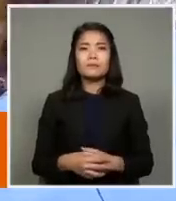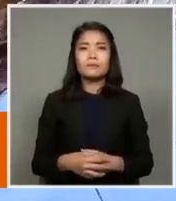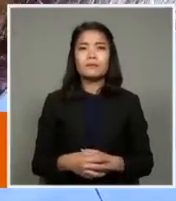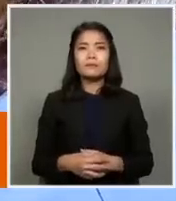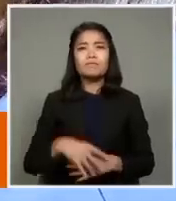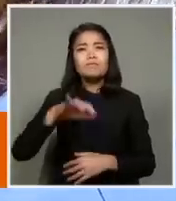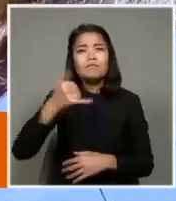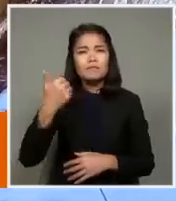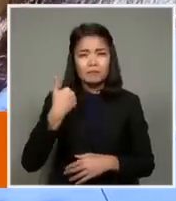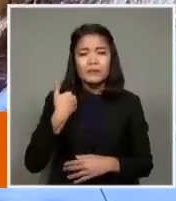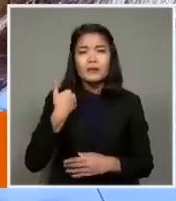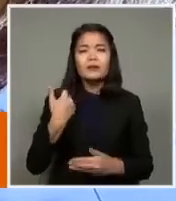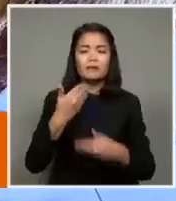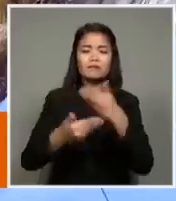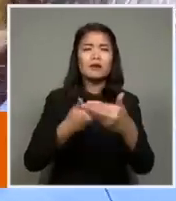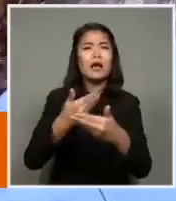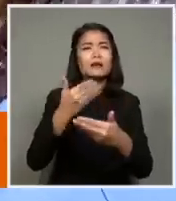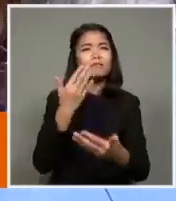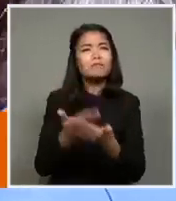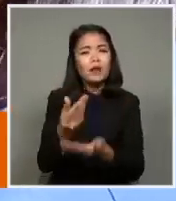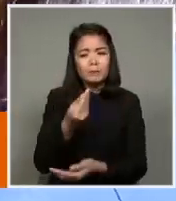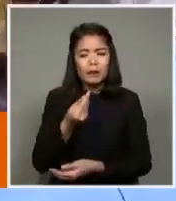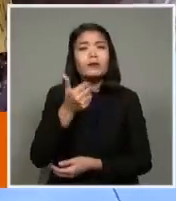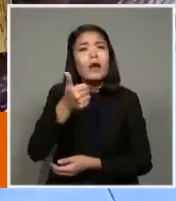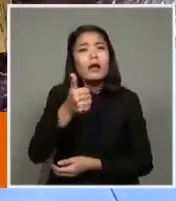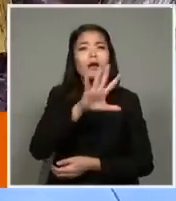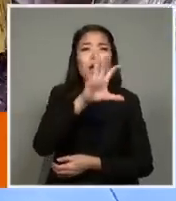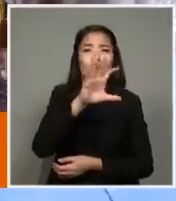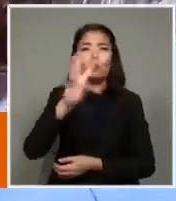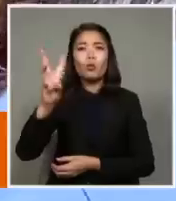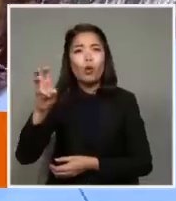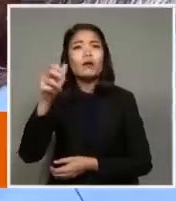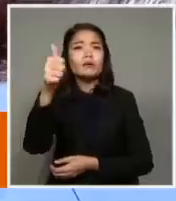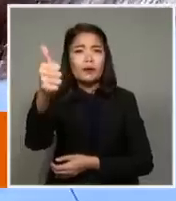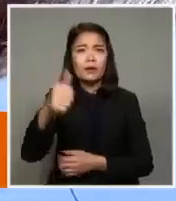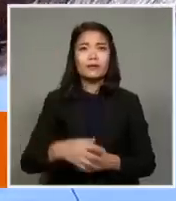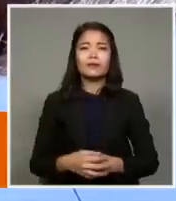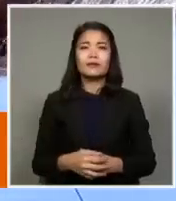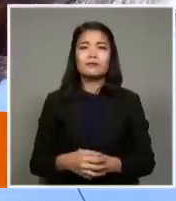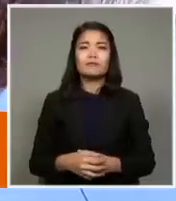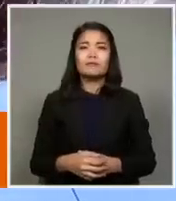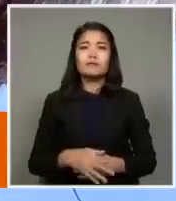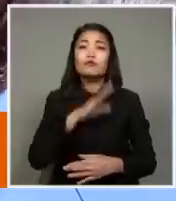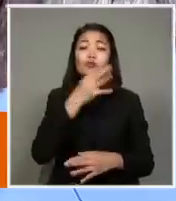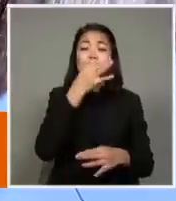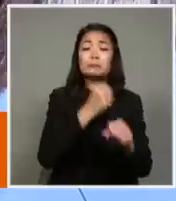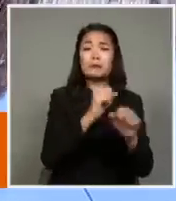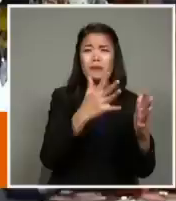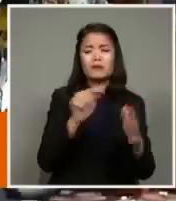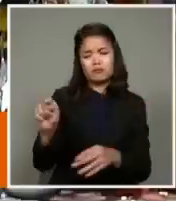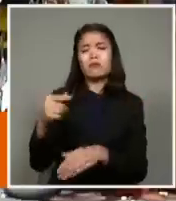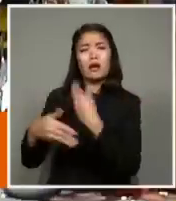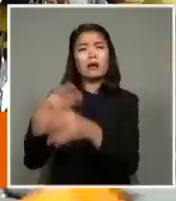บางวันก็ได้บางวันก็500-600ครับครับผม ก็ ดีกว่าที่เราไม่ได้ทำอะไรเลยก็ดีกว่า